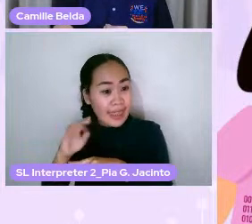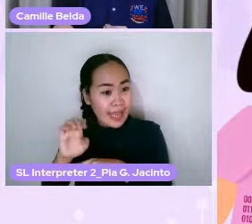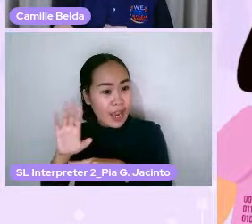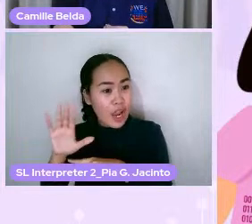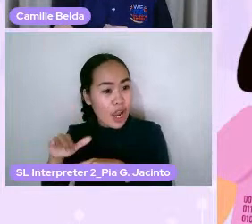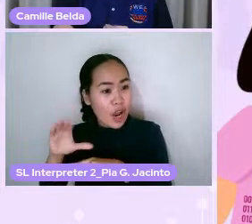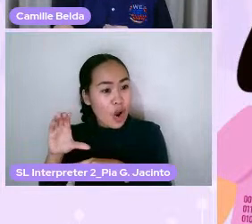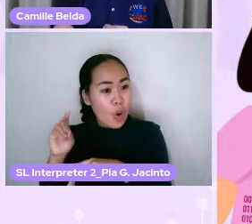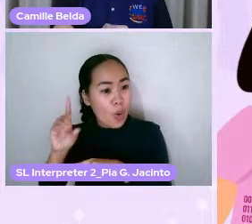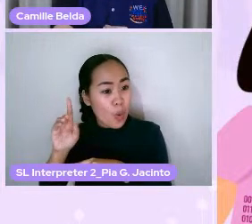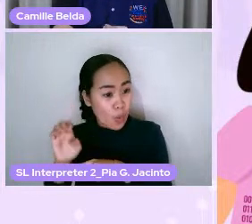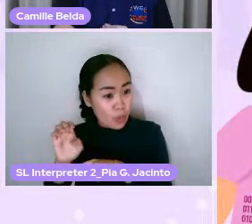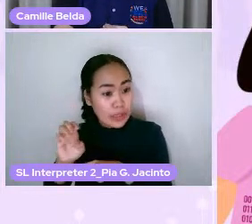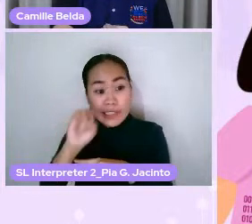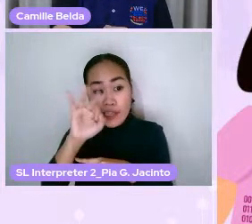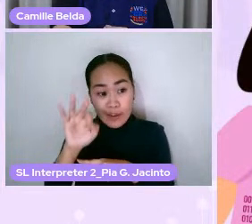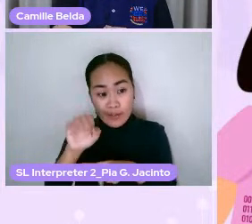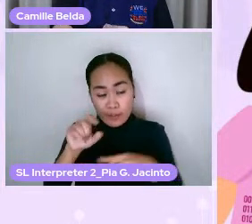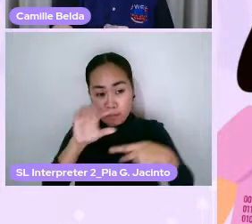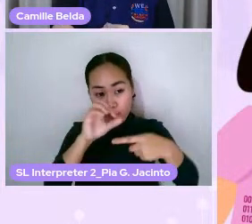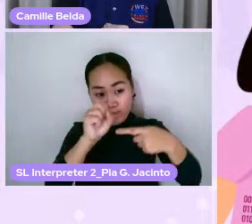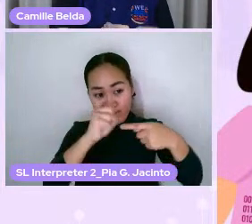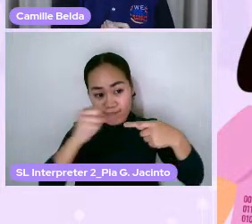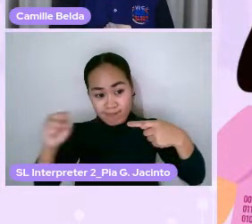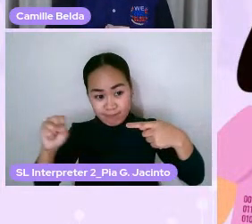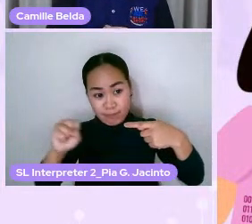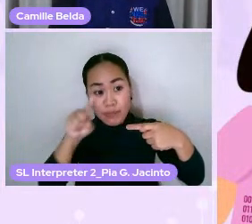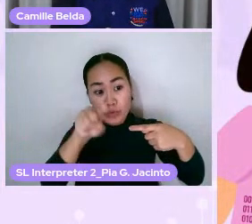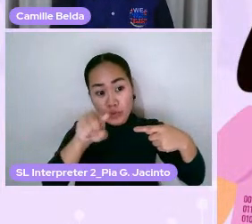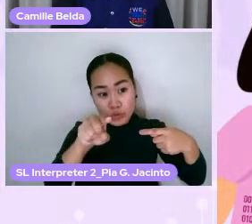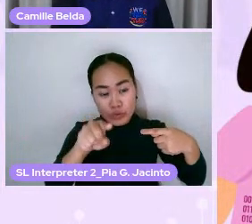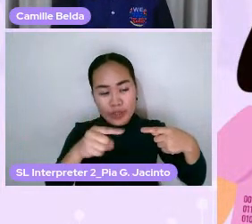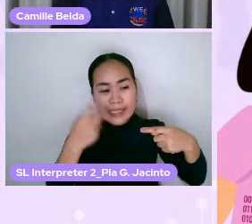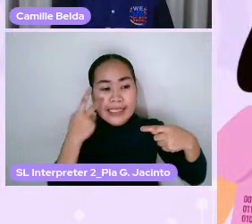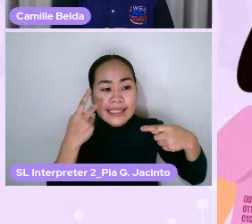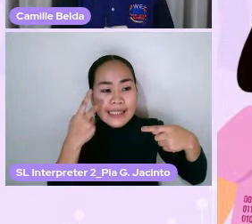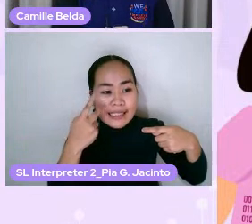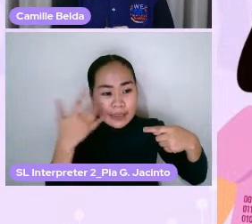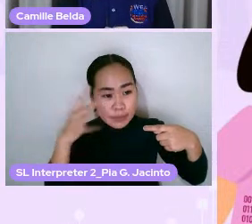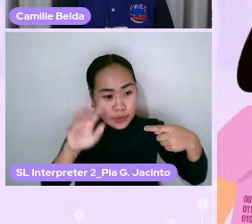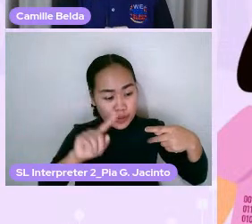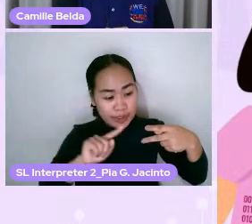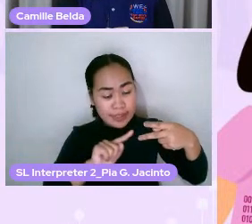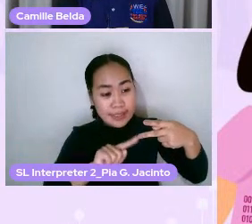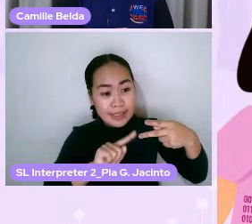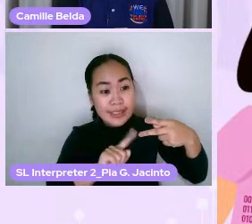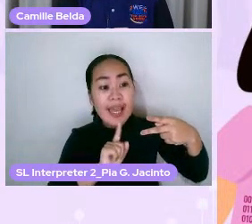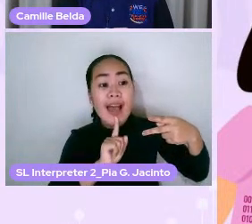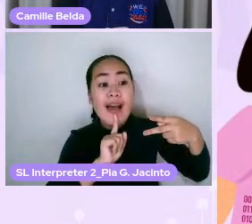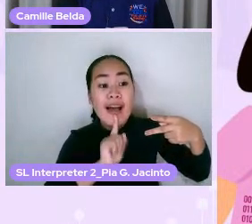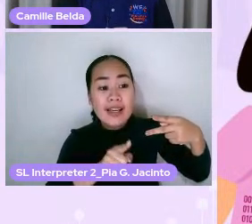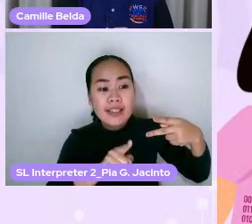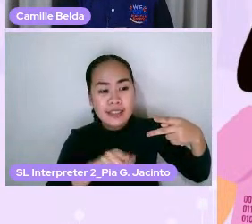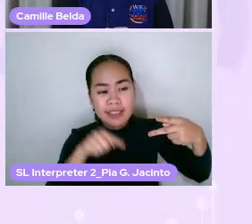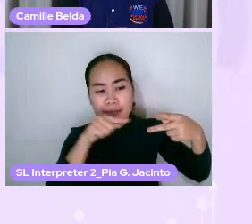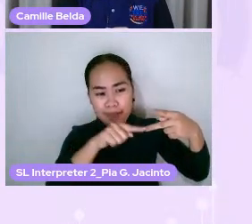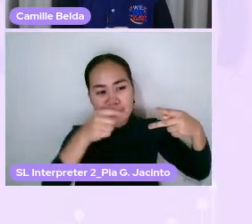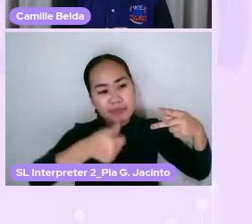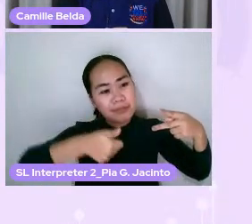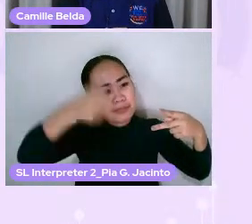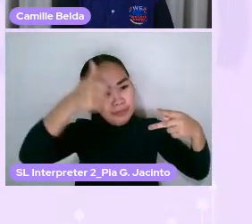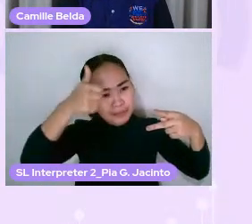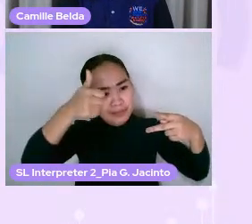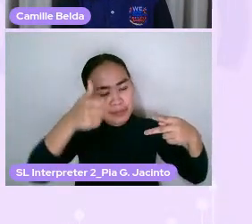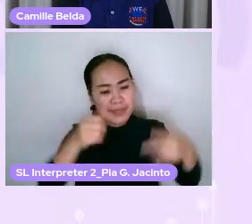ilalim ng marker na ito ang mananalo. Kunwari po dito sa code na ito, emoji ng Y